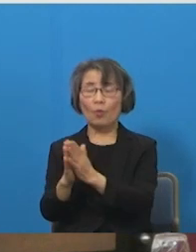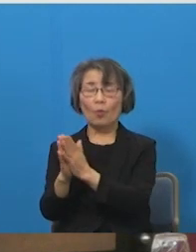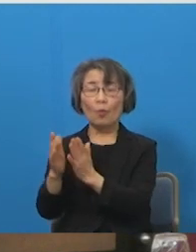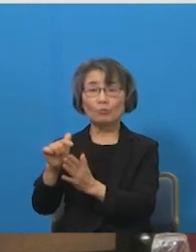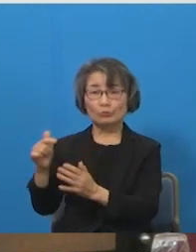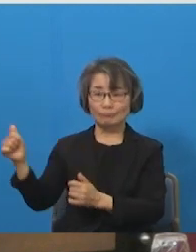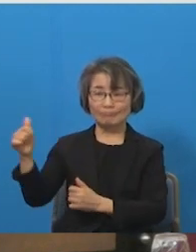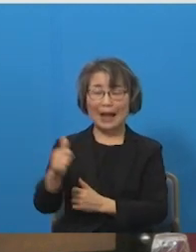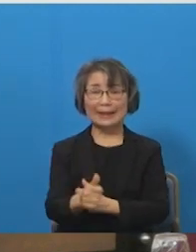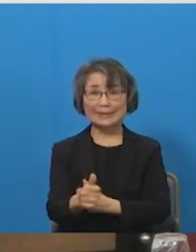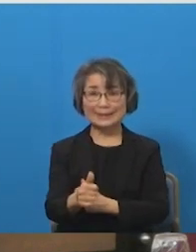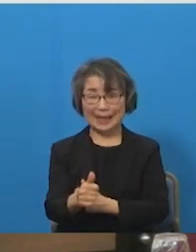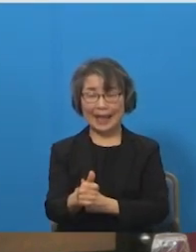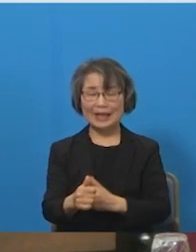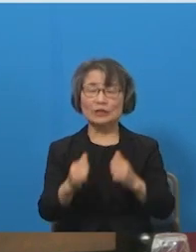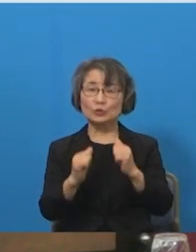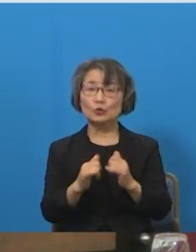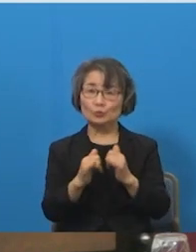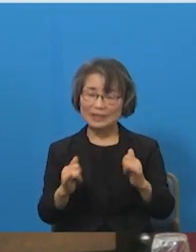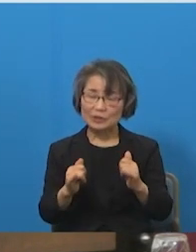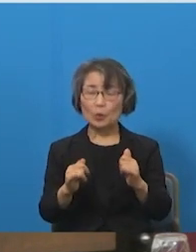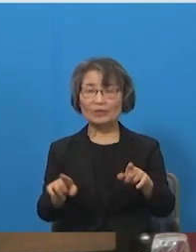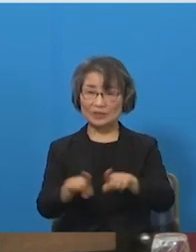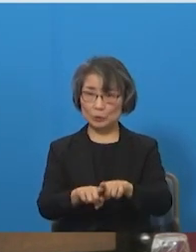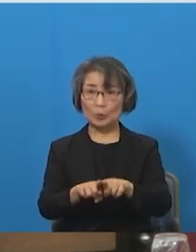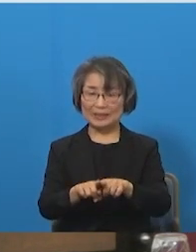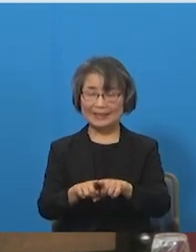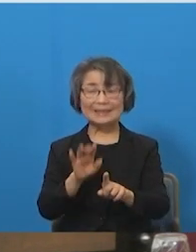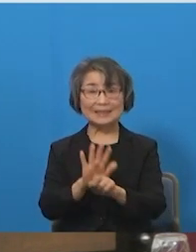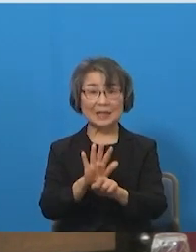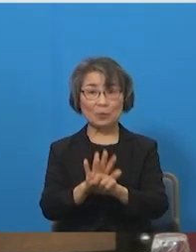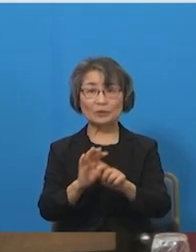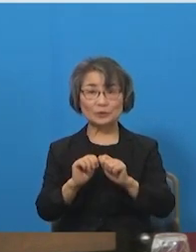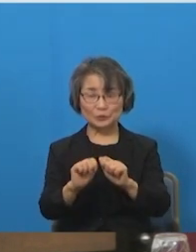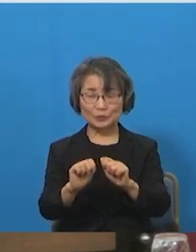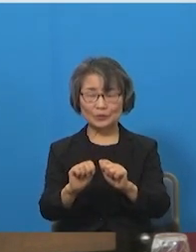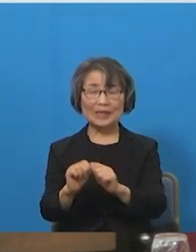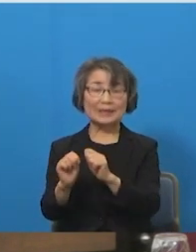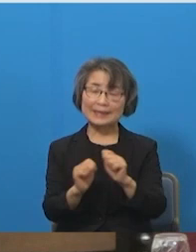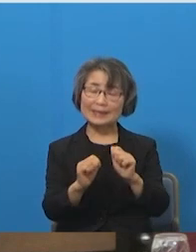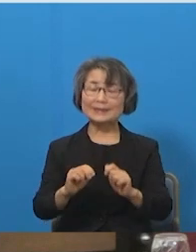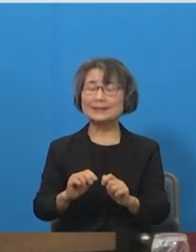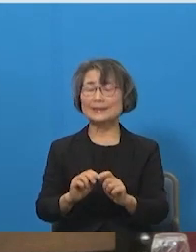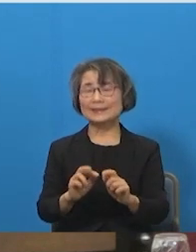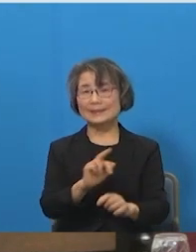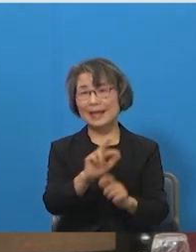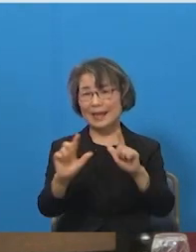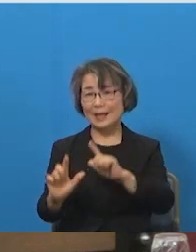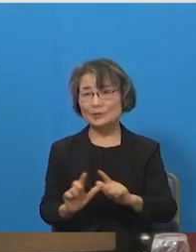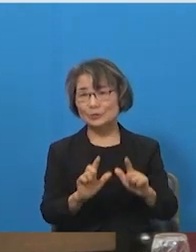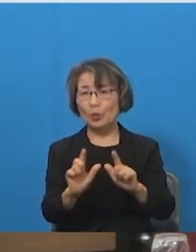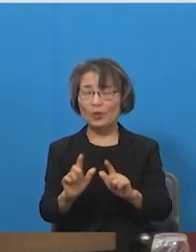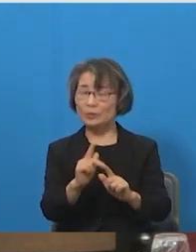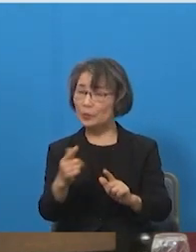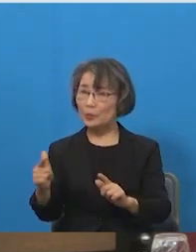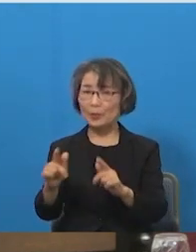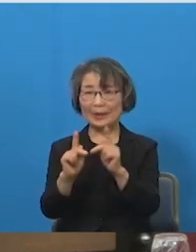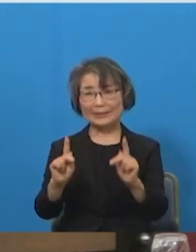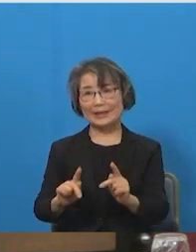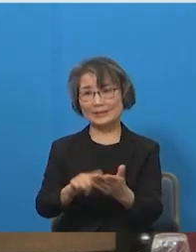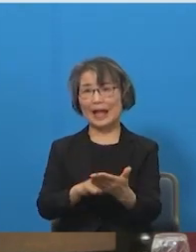員が住民との信頼関係のもと支援を行い、避難生活のさまざまな課題に対応することとし